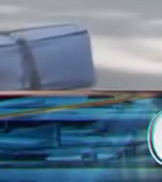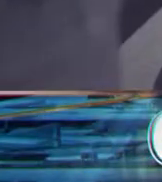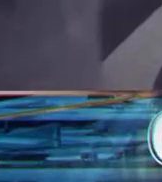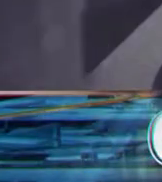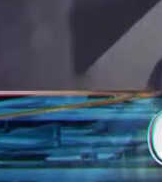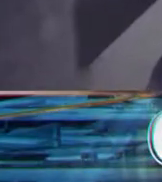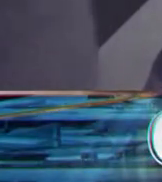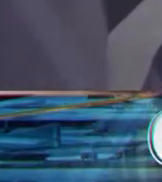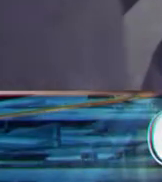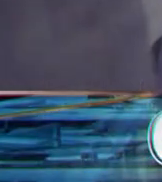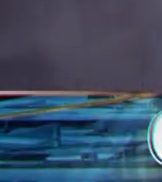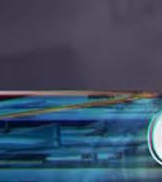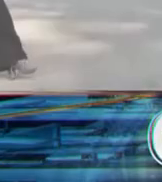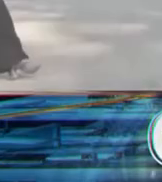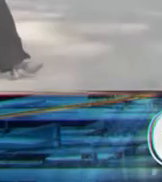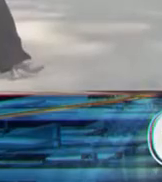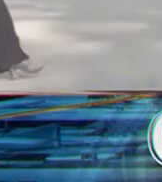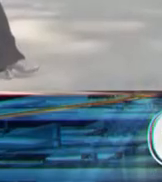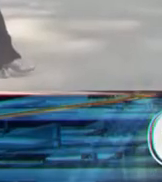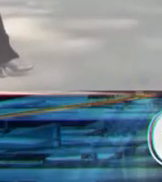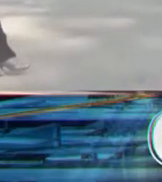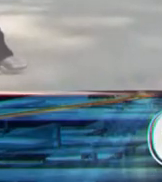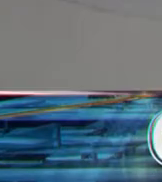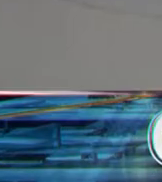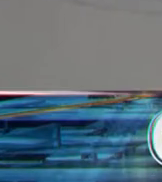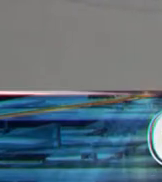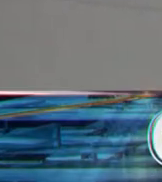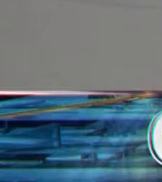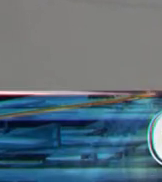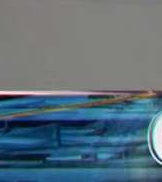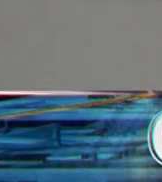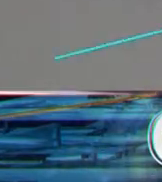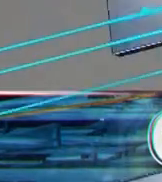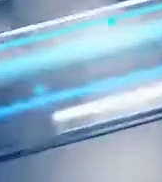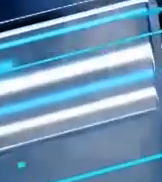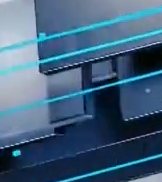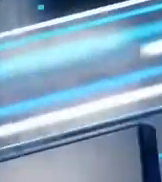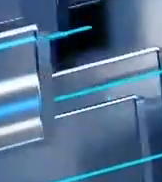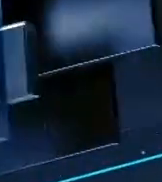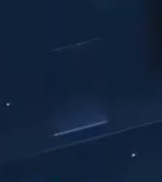Юные спасатели. В Вилисском районе открылся еще один кадетский класс.